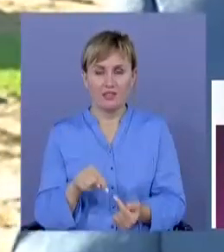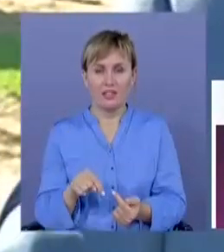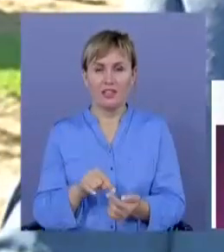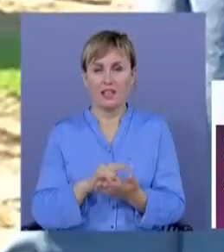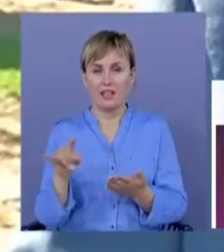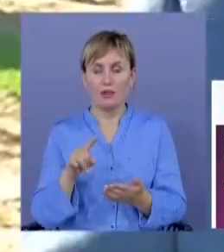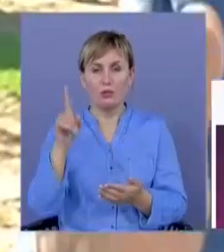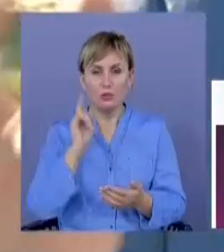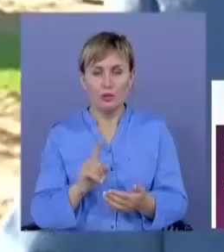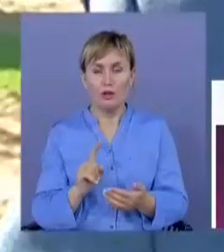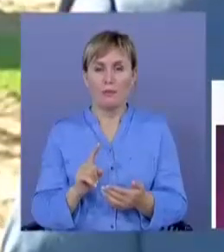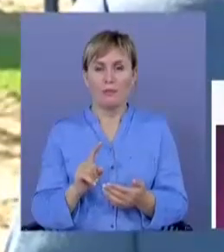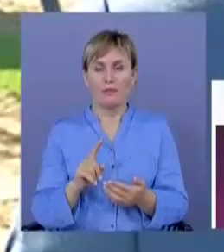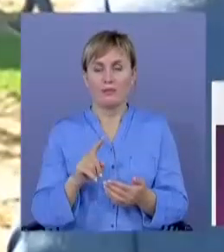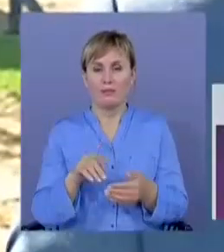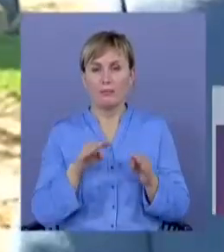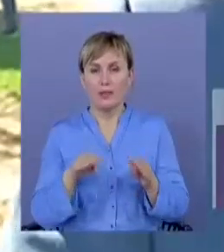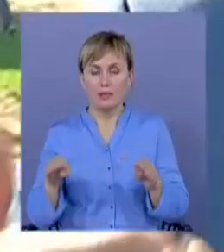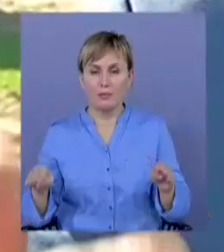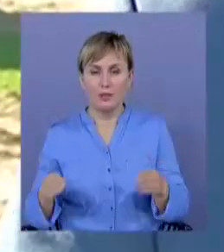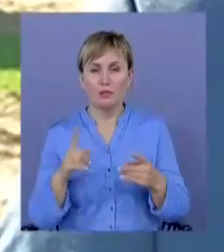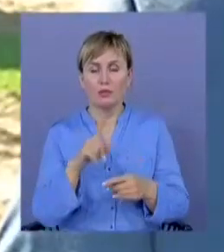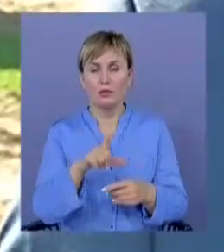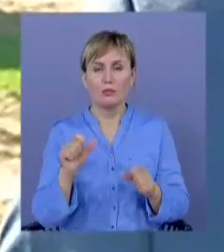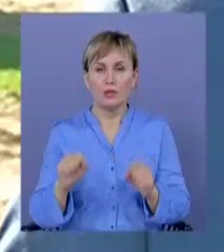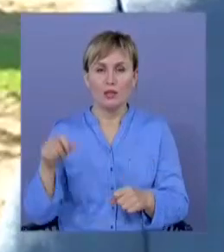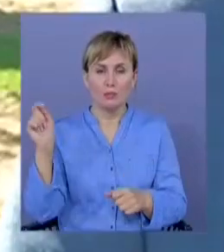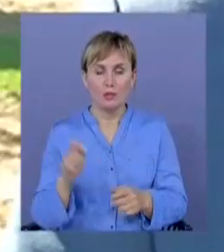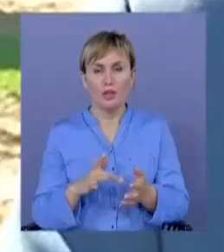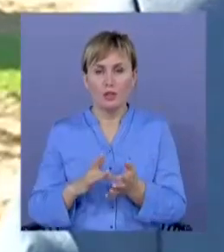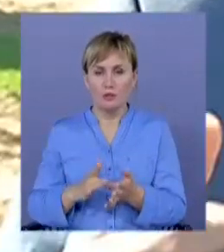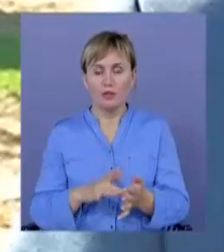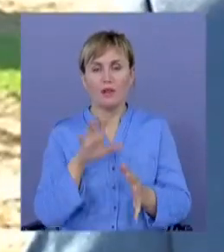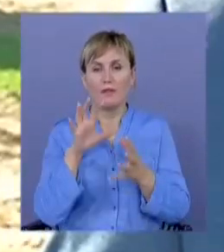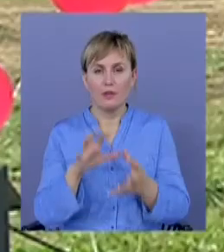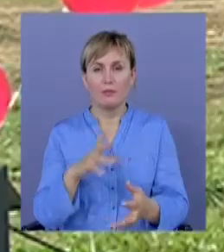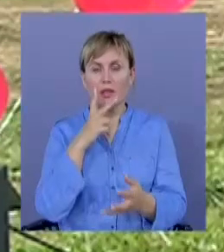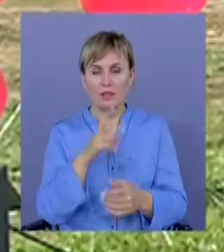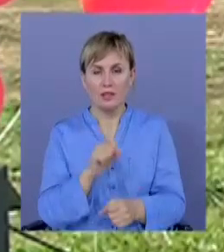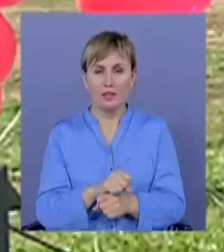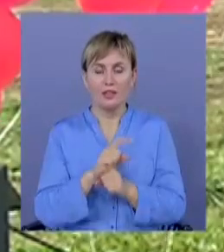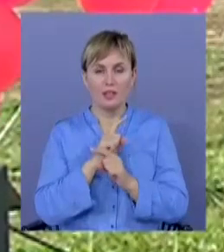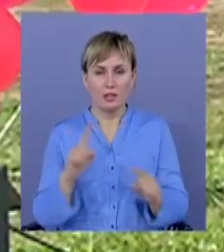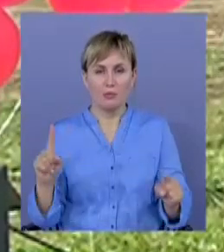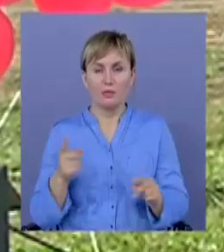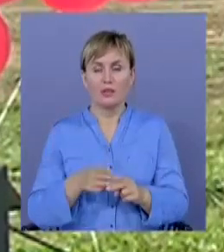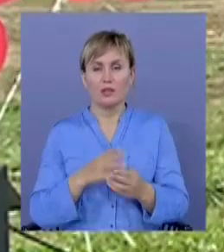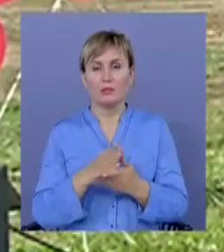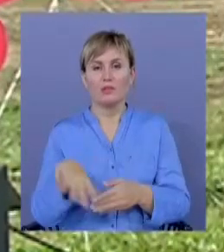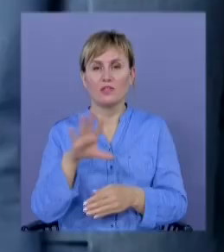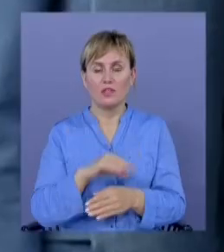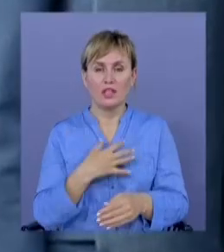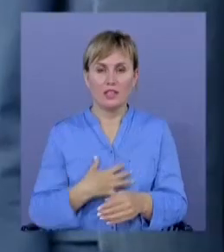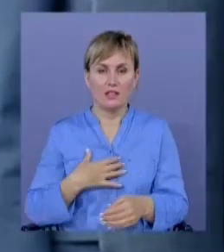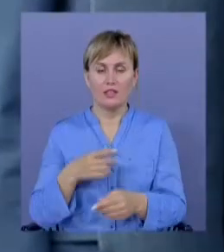лавочки, удобный подъезд, парковочные места, чтобы люди могли приезжать на экскурсии автобусами, останавливаться, смотреть. Необычный монумент имеет все основания